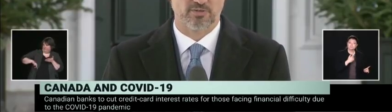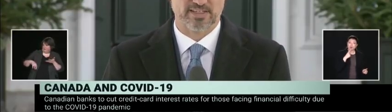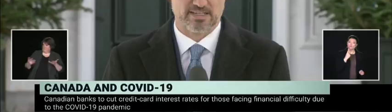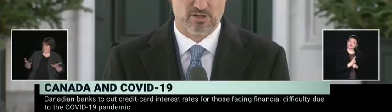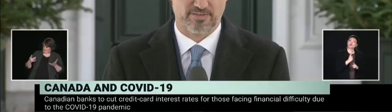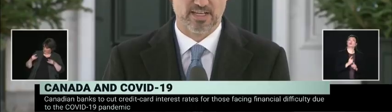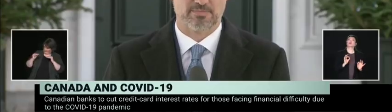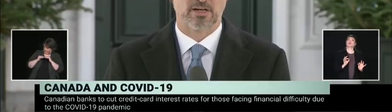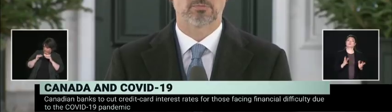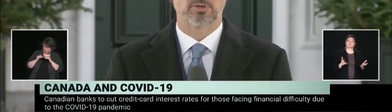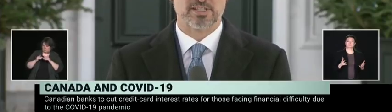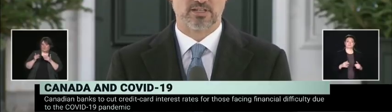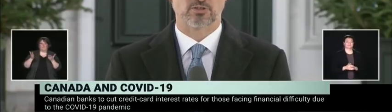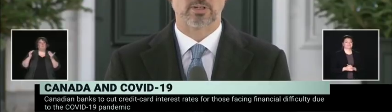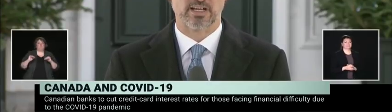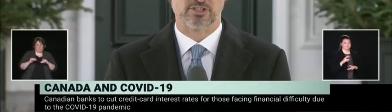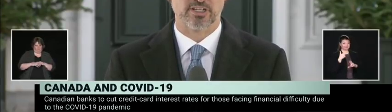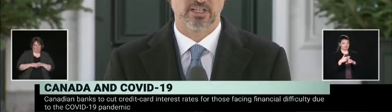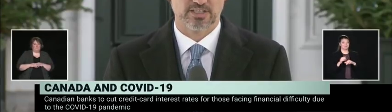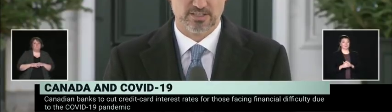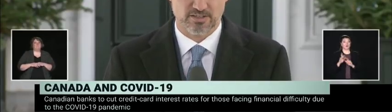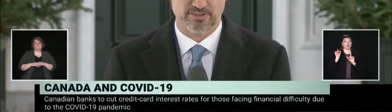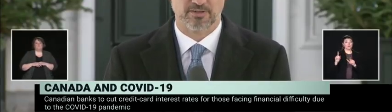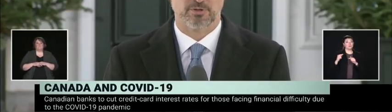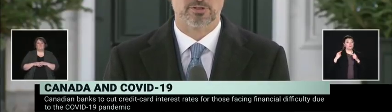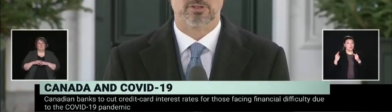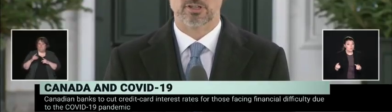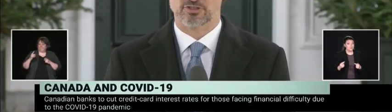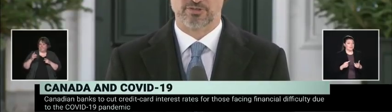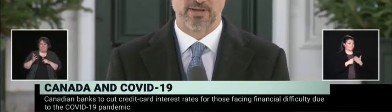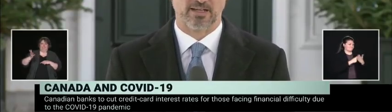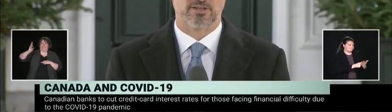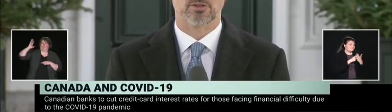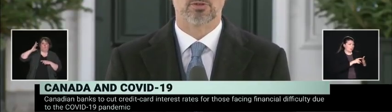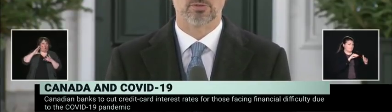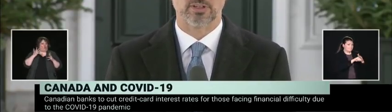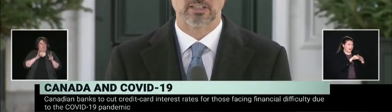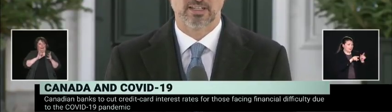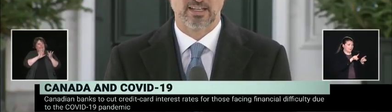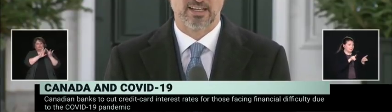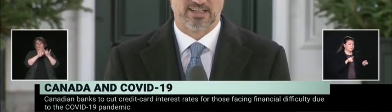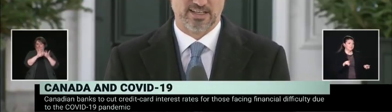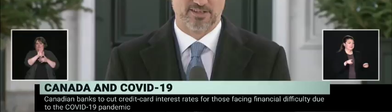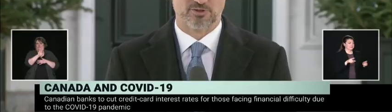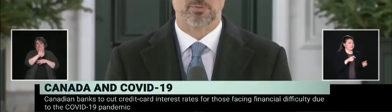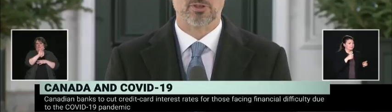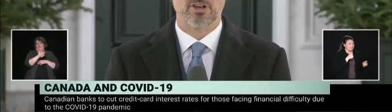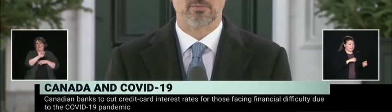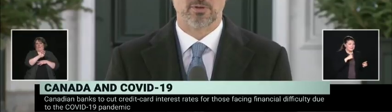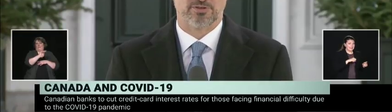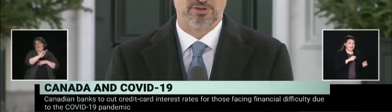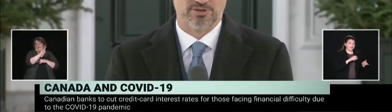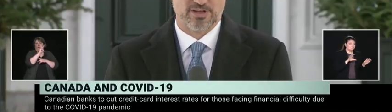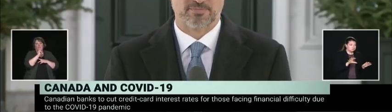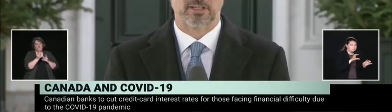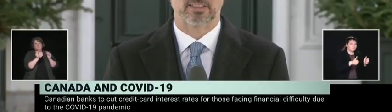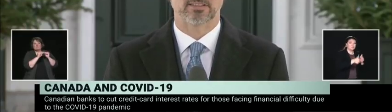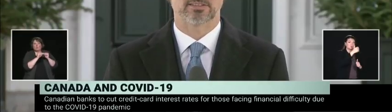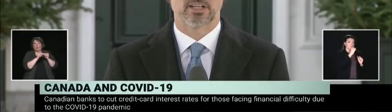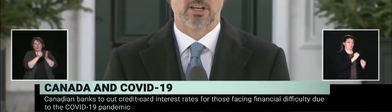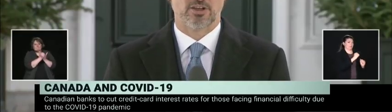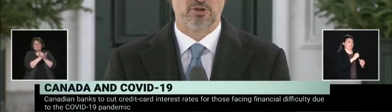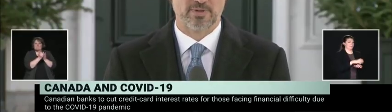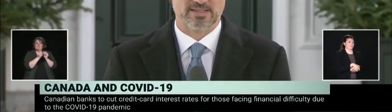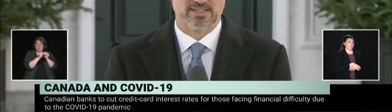en conversation avec les banques pour les encourager d'en faire plus. J'ai parlé souvent à ce podium de